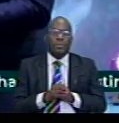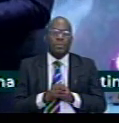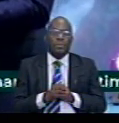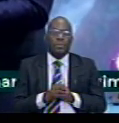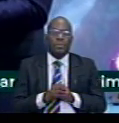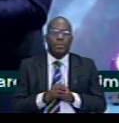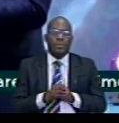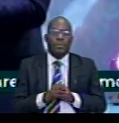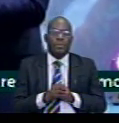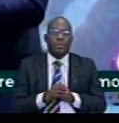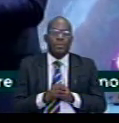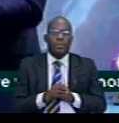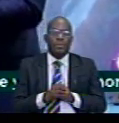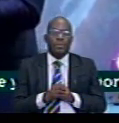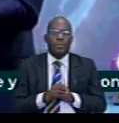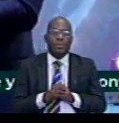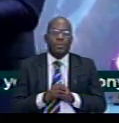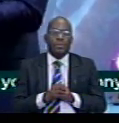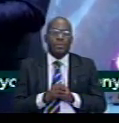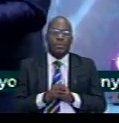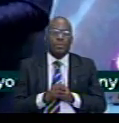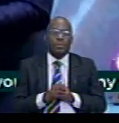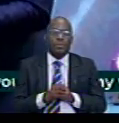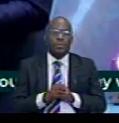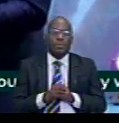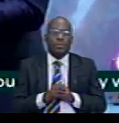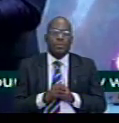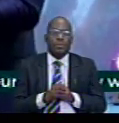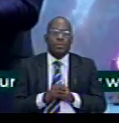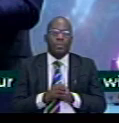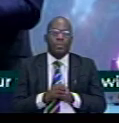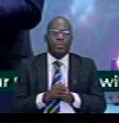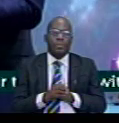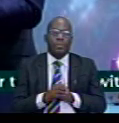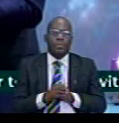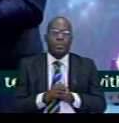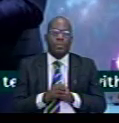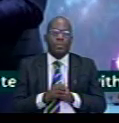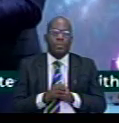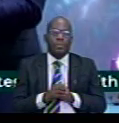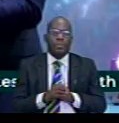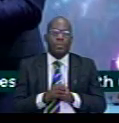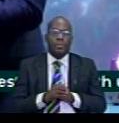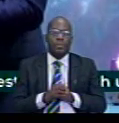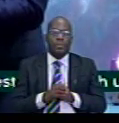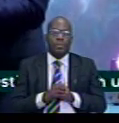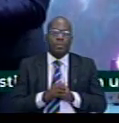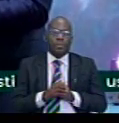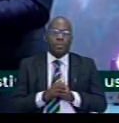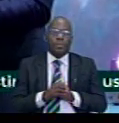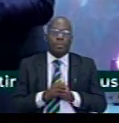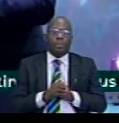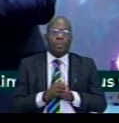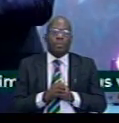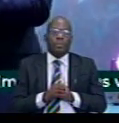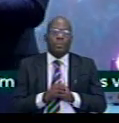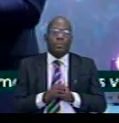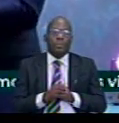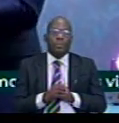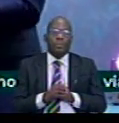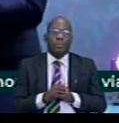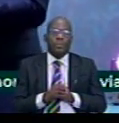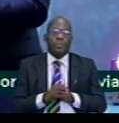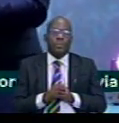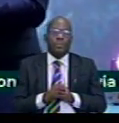avec. Et elle raconte qu'en décembre 2020, à l'édition de Jessica de 2021, en décembre, le Seigneur l'a touchée pendant que l'homme de Dieu